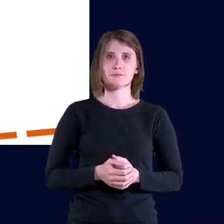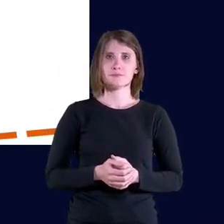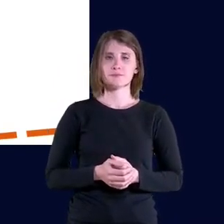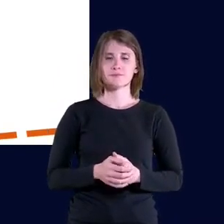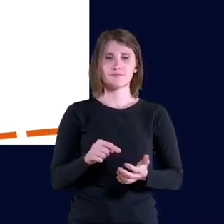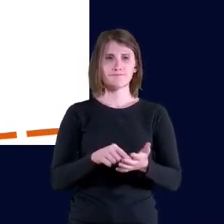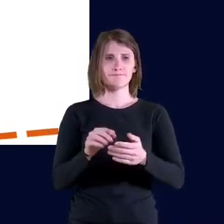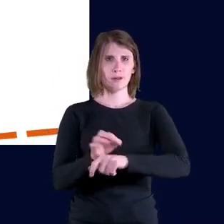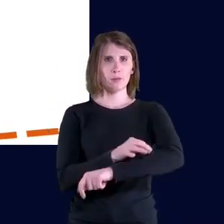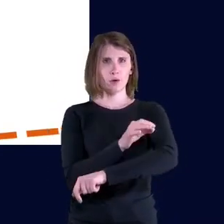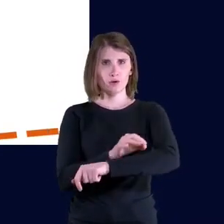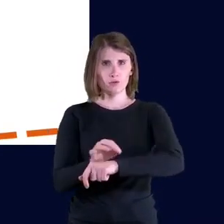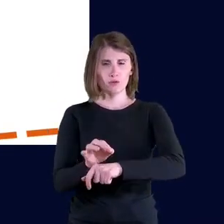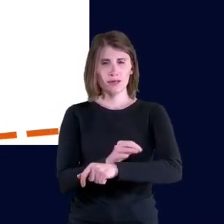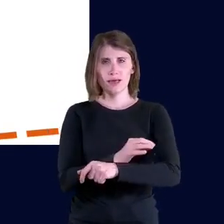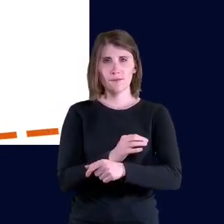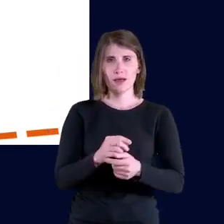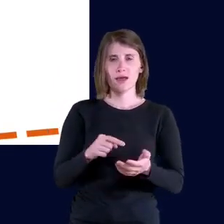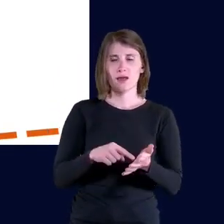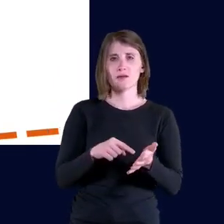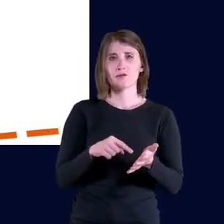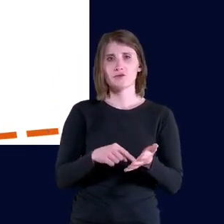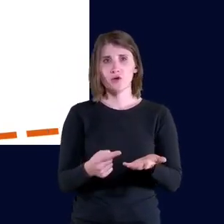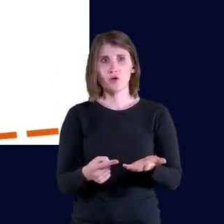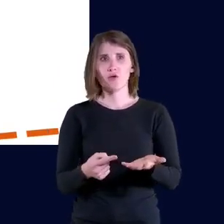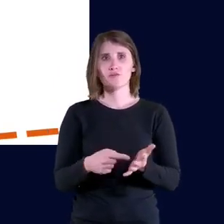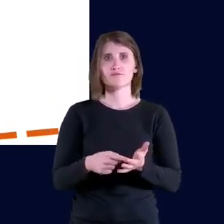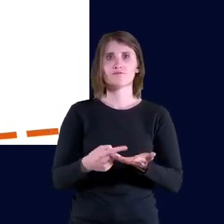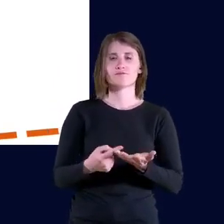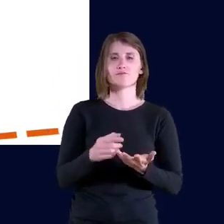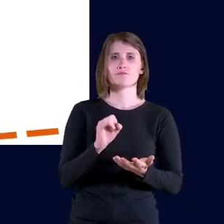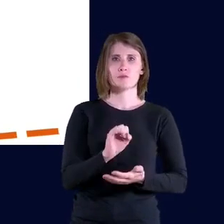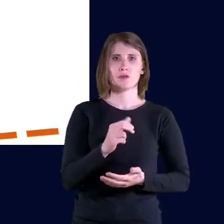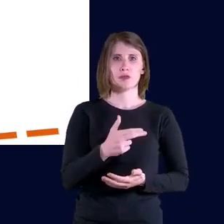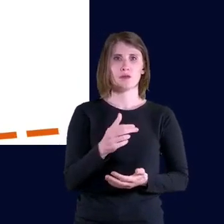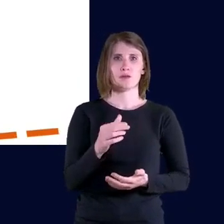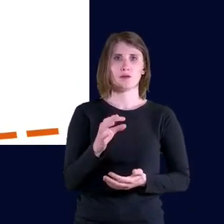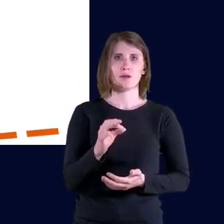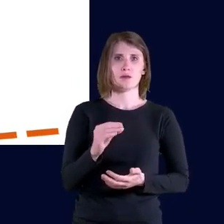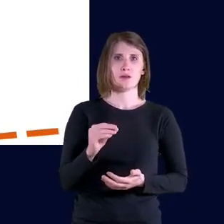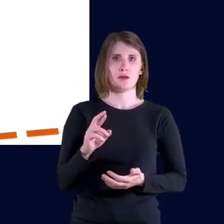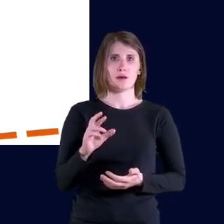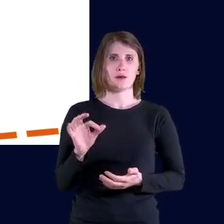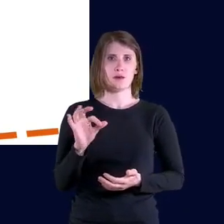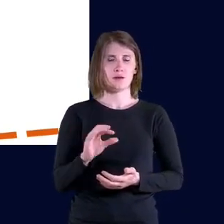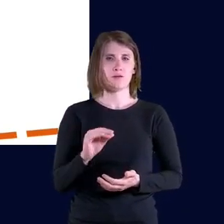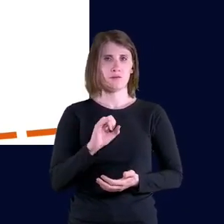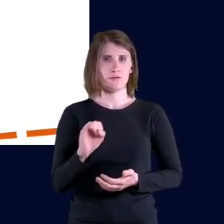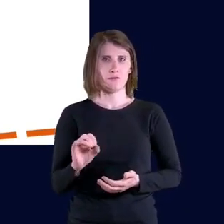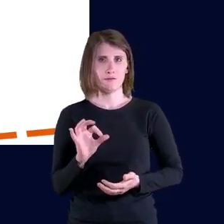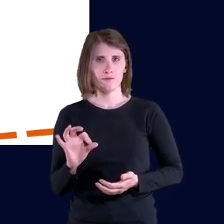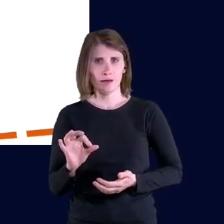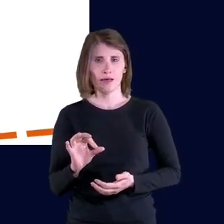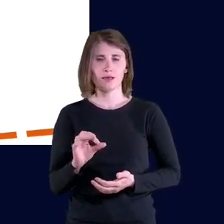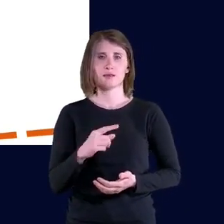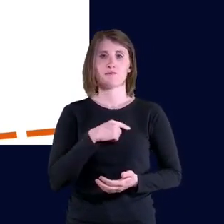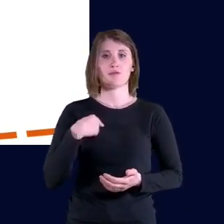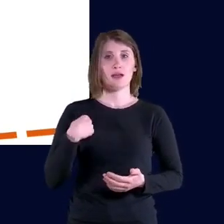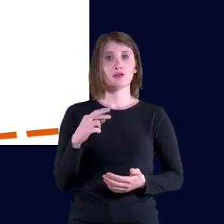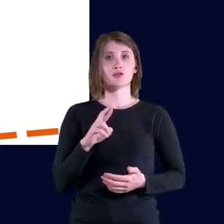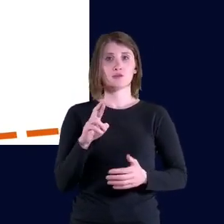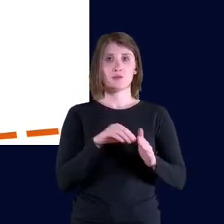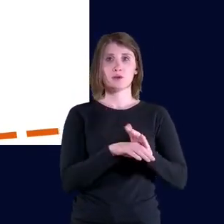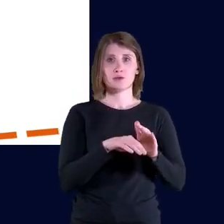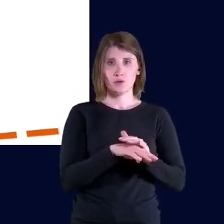projektowaniu przy projektowaniu tego interfejsu tego można powiedzieć moduł który znajduje się w naszym repozytorium